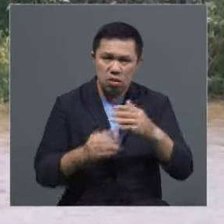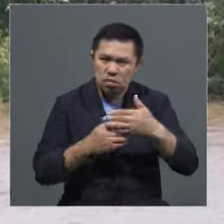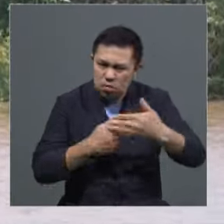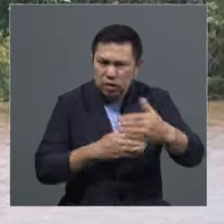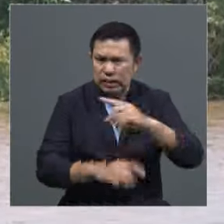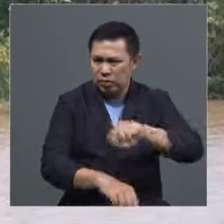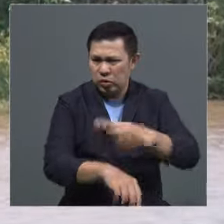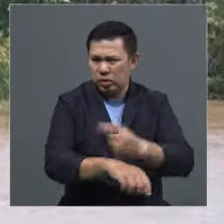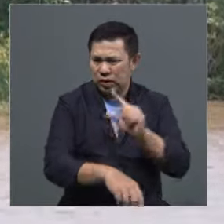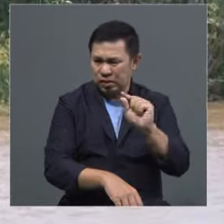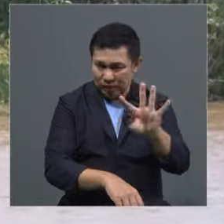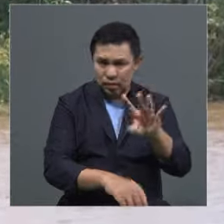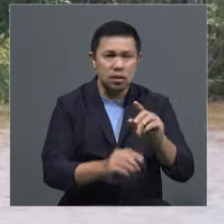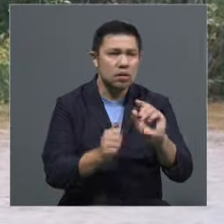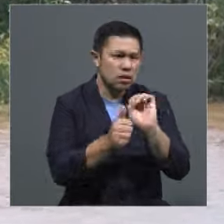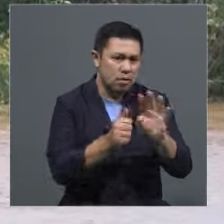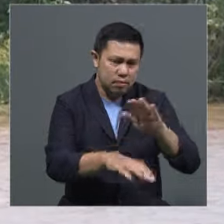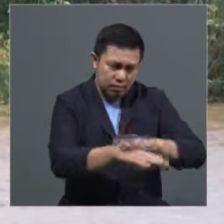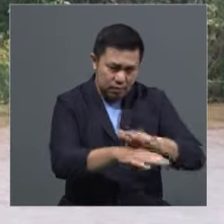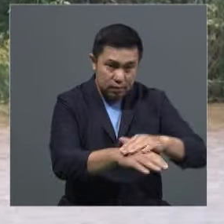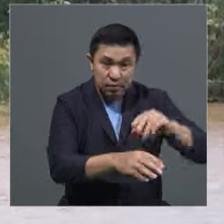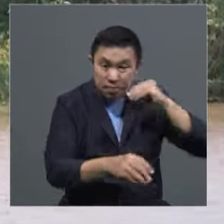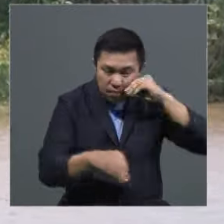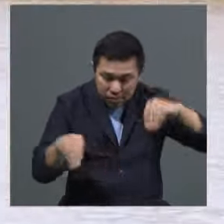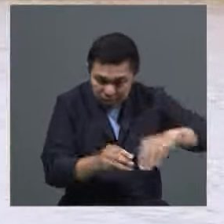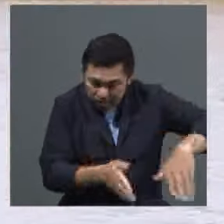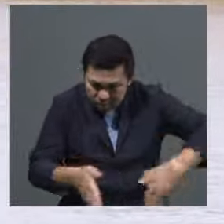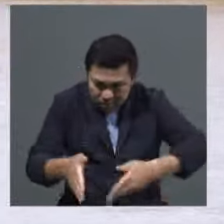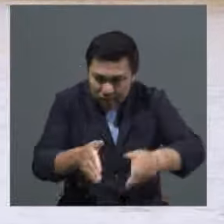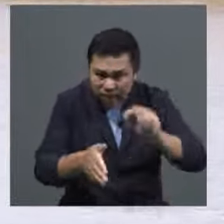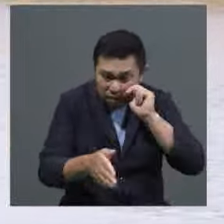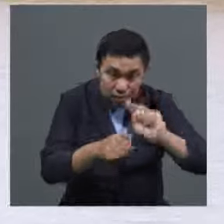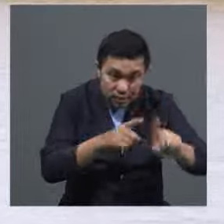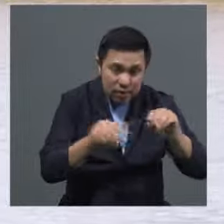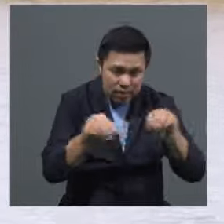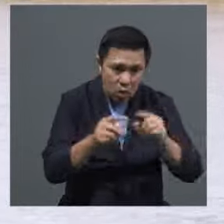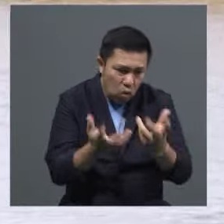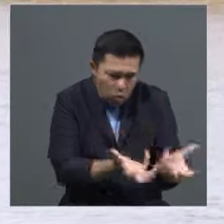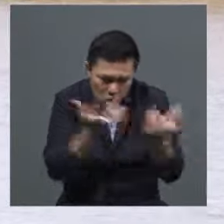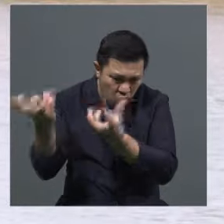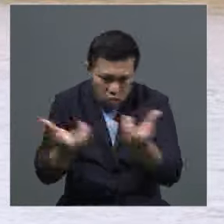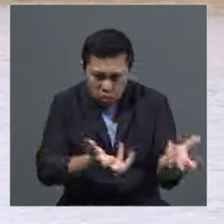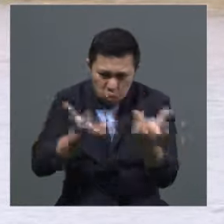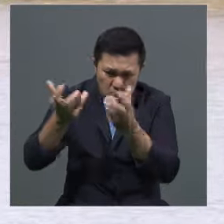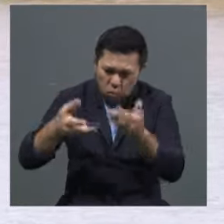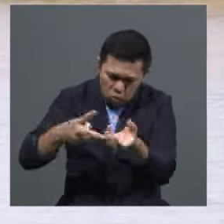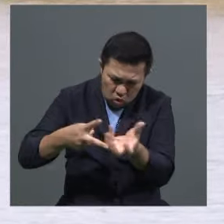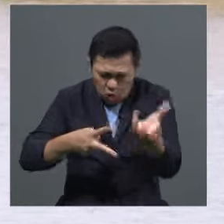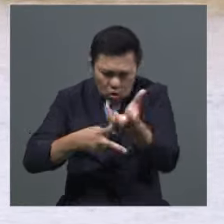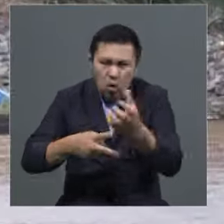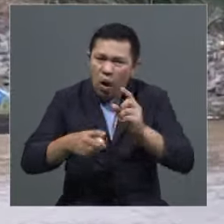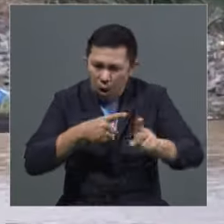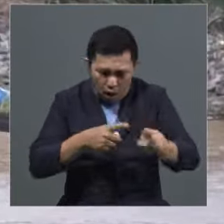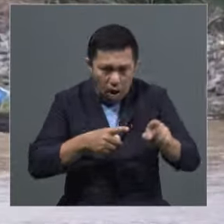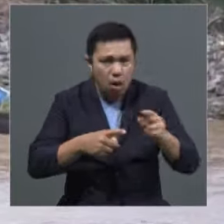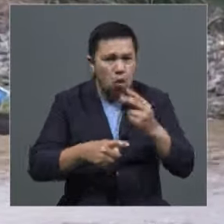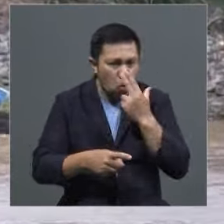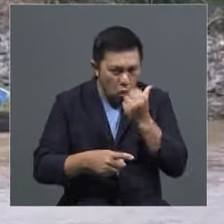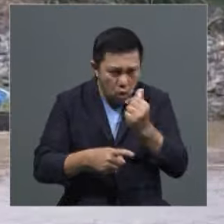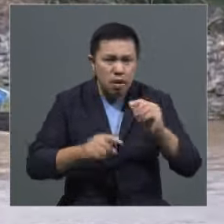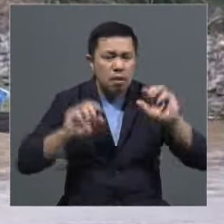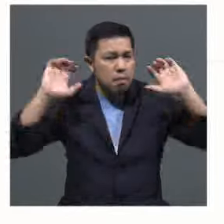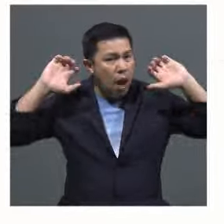นน้ำแนะนำให้ประชาชนยกสิ่งของขึ้นที่สูงเฝ้าระวังระดับน้ำและติดตามประกาศจากทางราชการอย่างใกล้ชิ